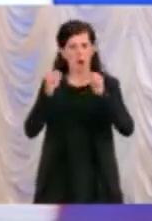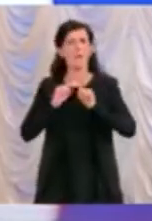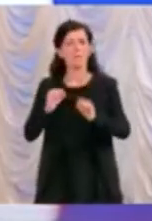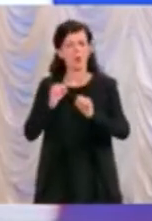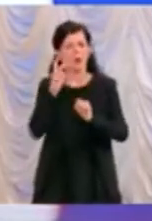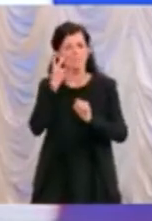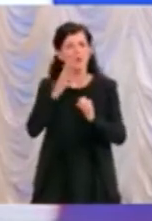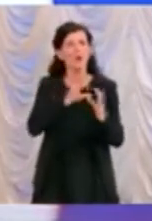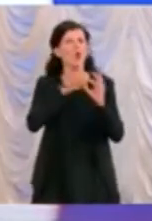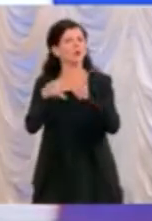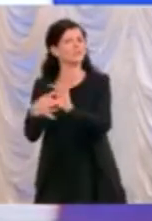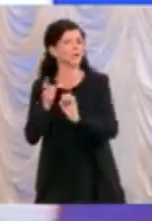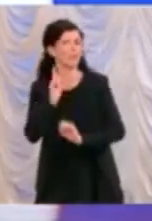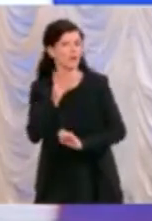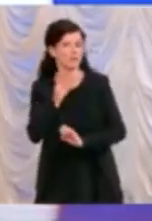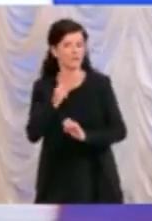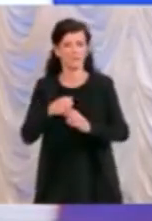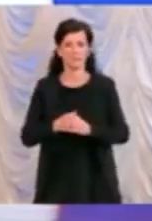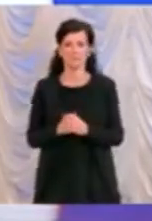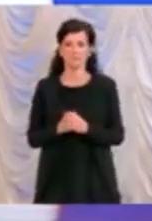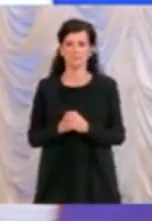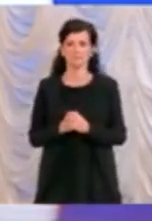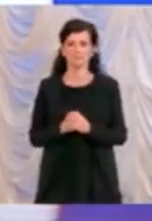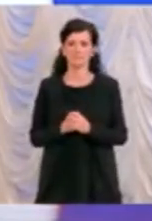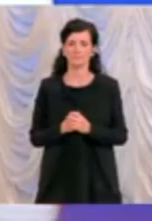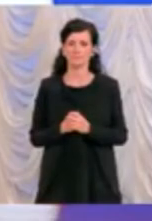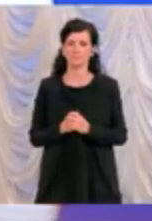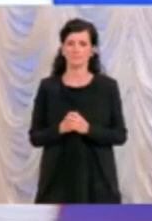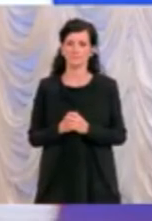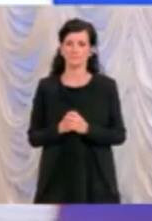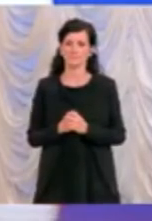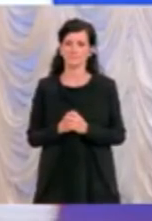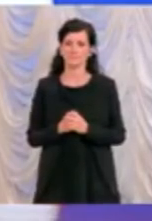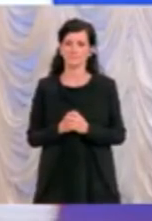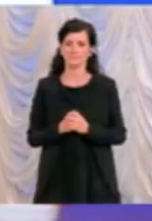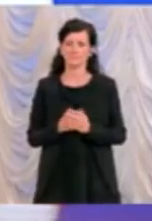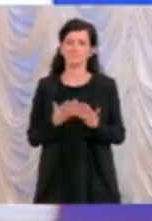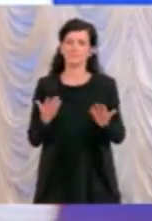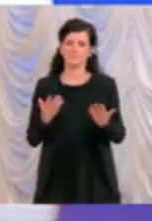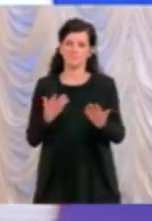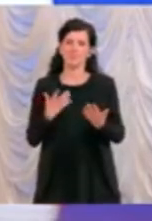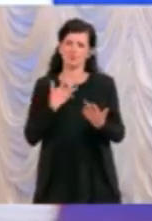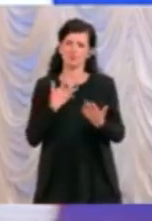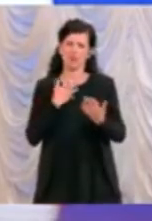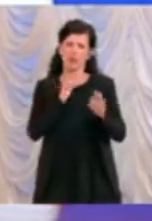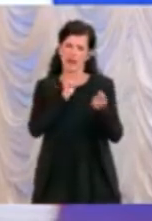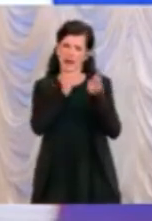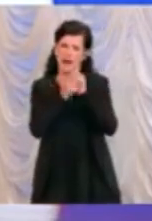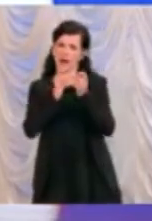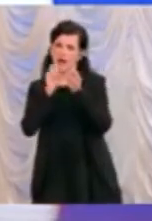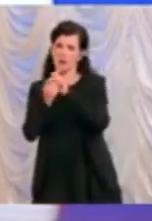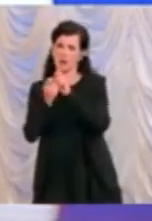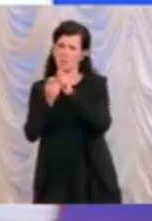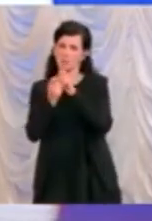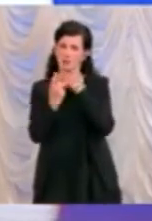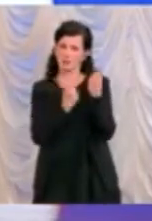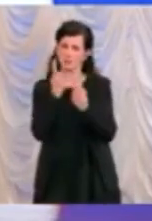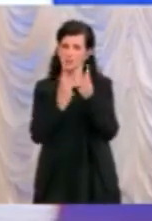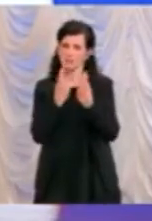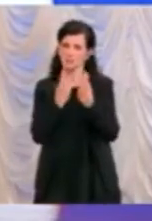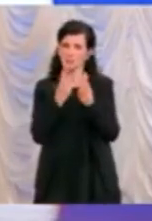conseguenza ma per quanto riguarda le variazioni c'è qualche piccola variazione in merito alle attività